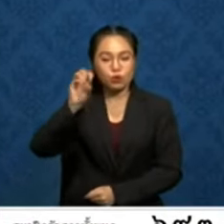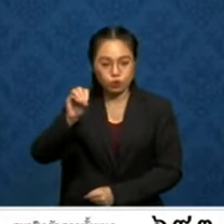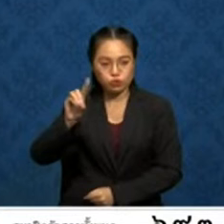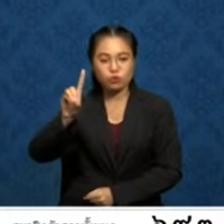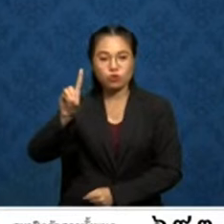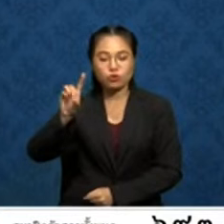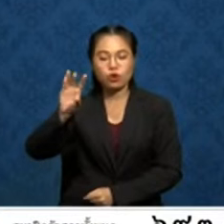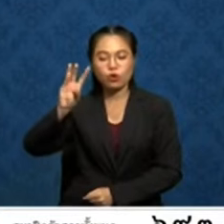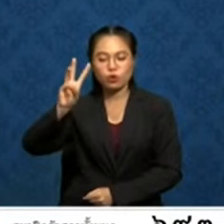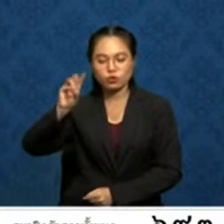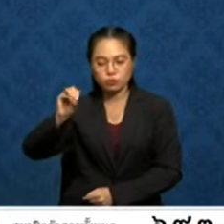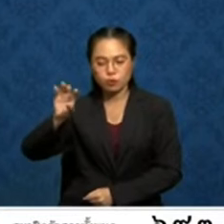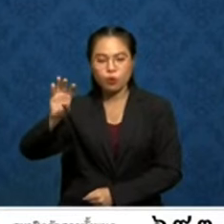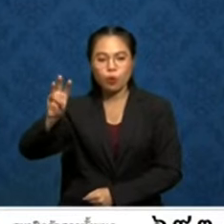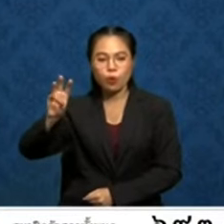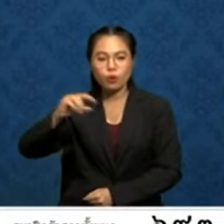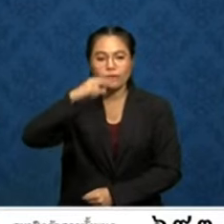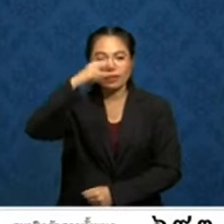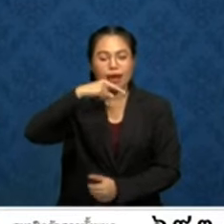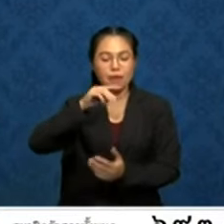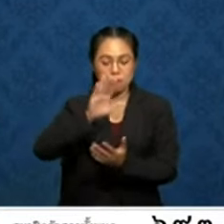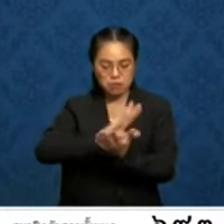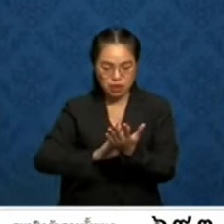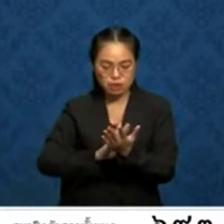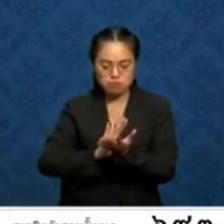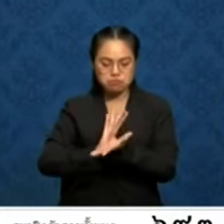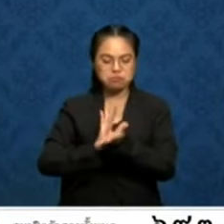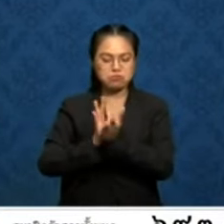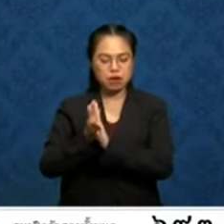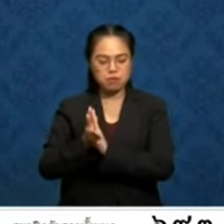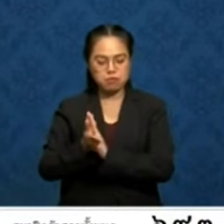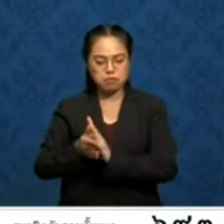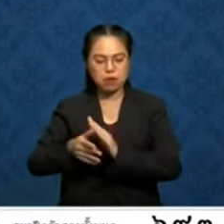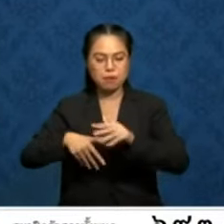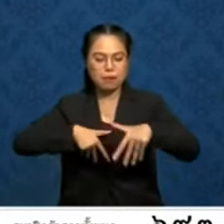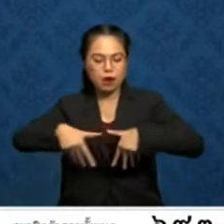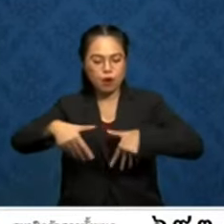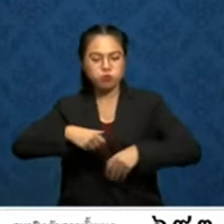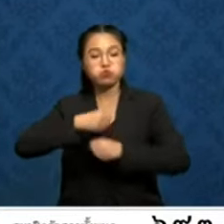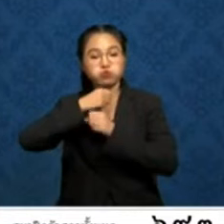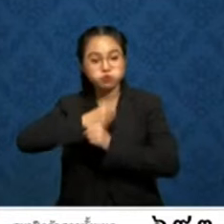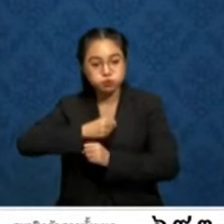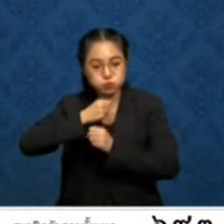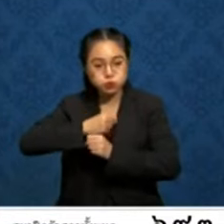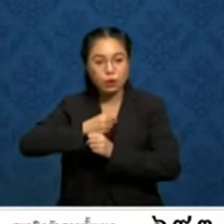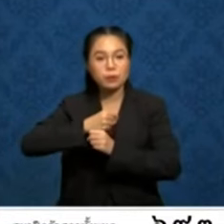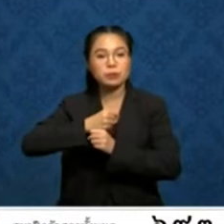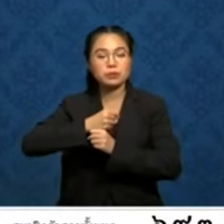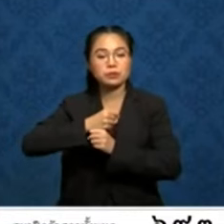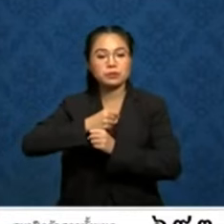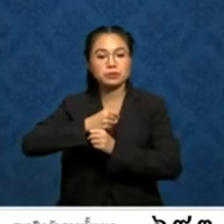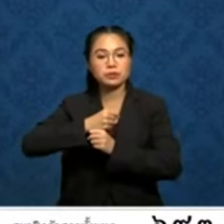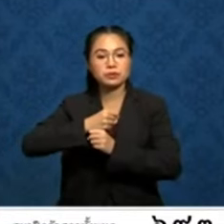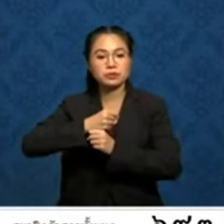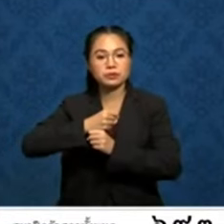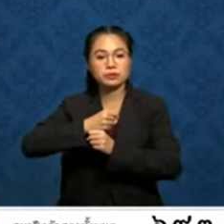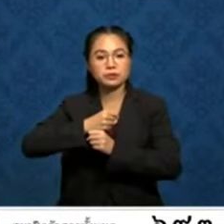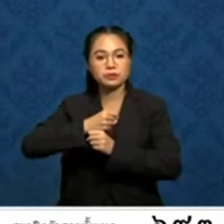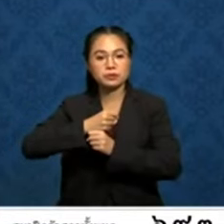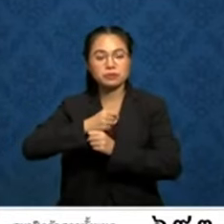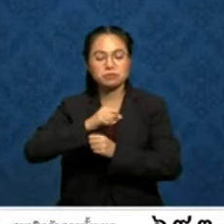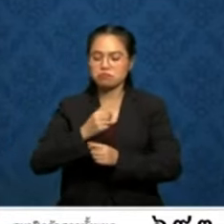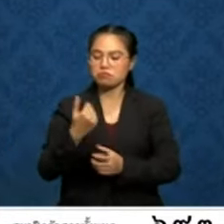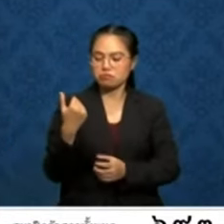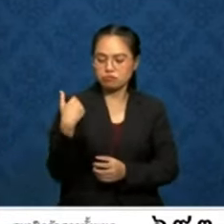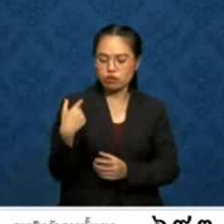ทศไทยเริ่มเข้าสู่สังคมสูงวัยแบบสมบูรณ์ Age Society นั่นคือมีสัดส่